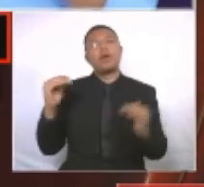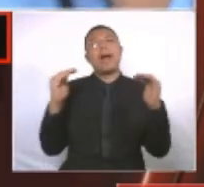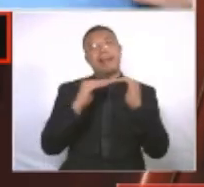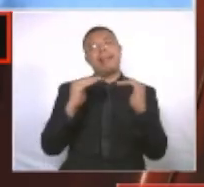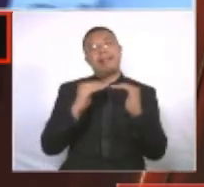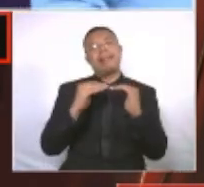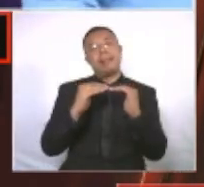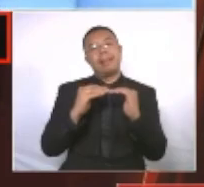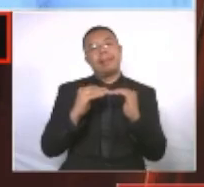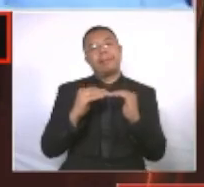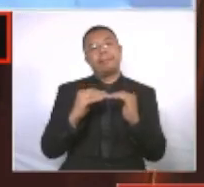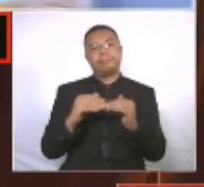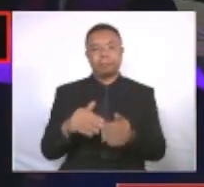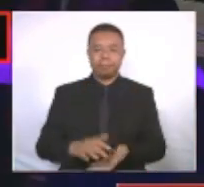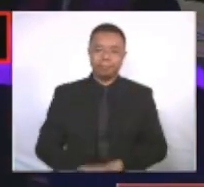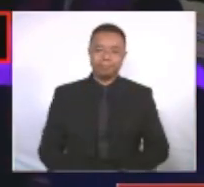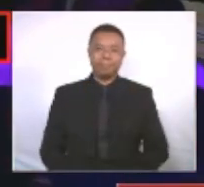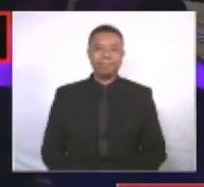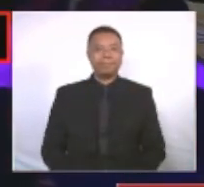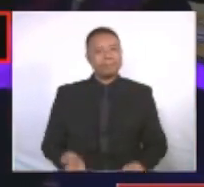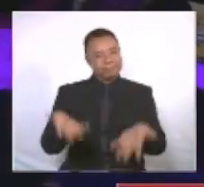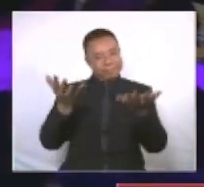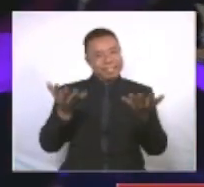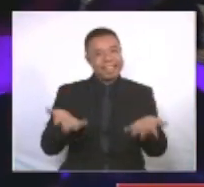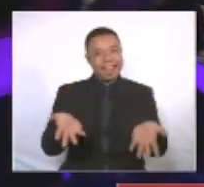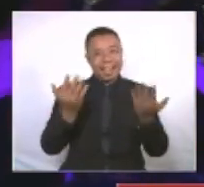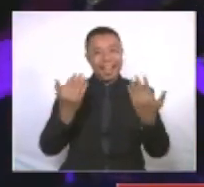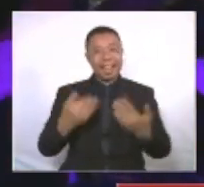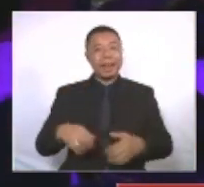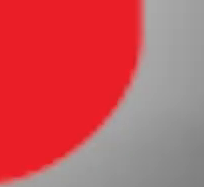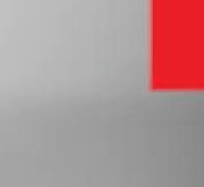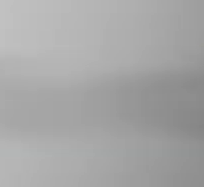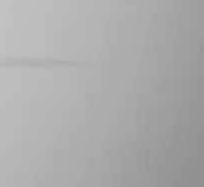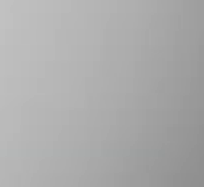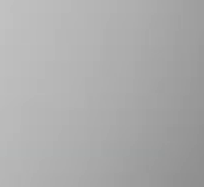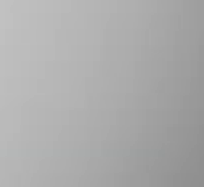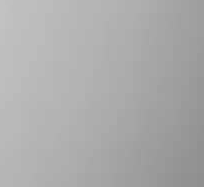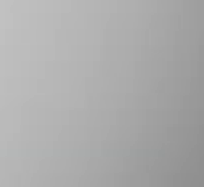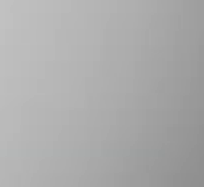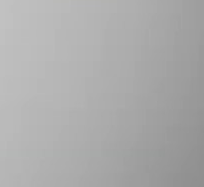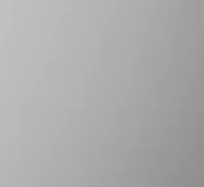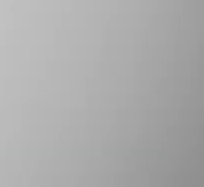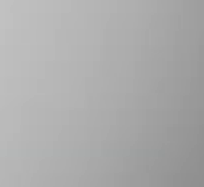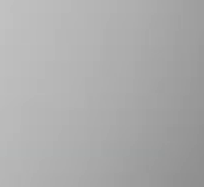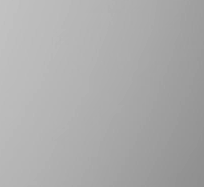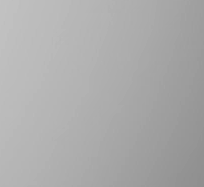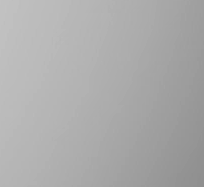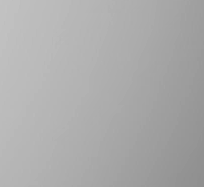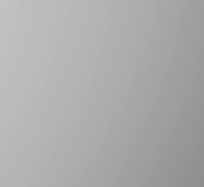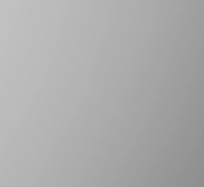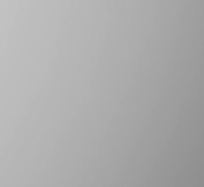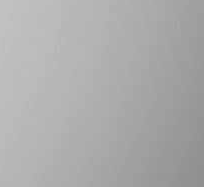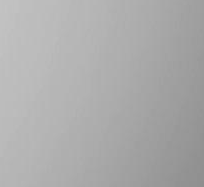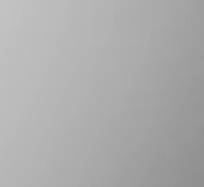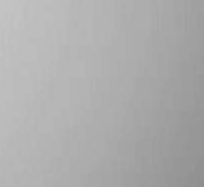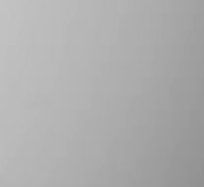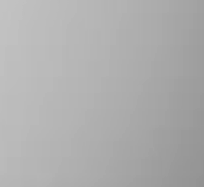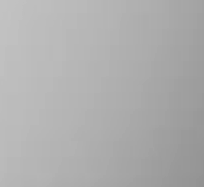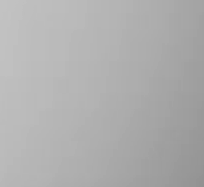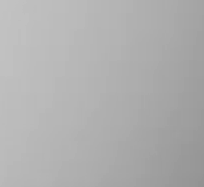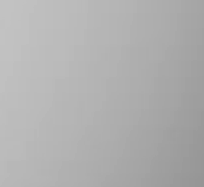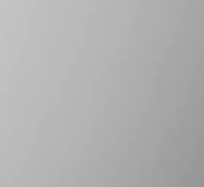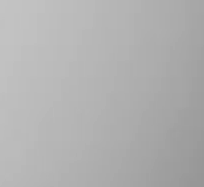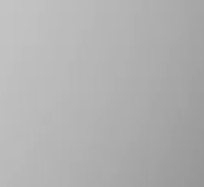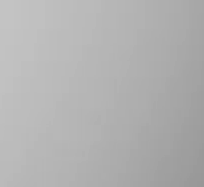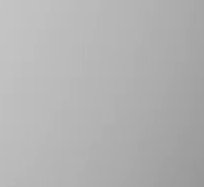Gus. Ayo mana pendukung, tenang. Apresiasi. Jangan lupa subscribe ya.